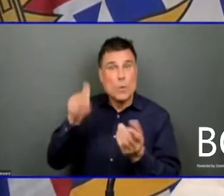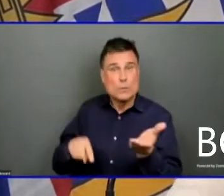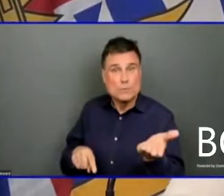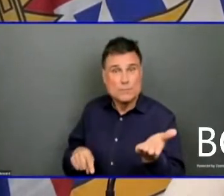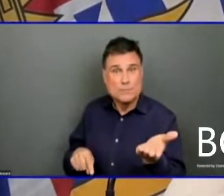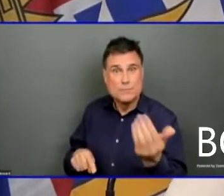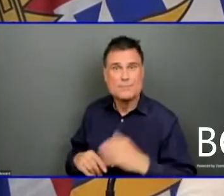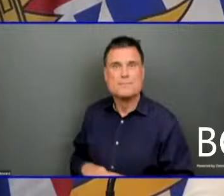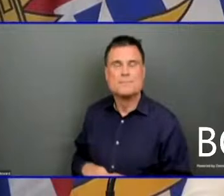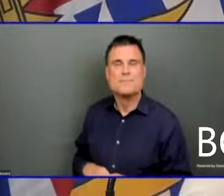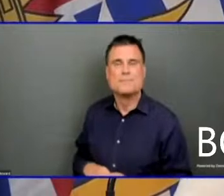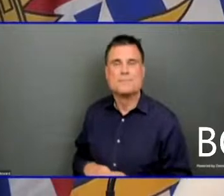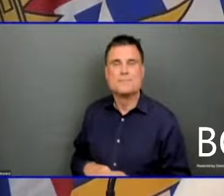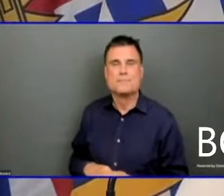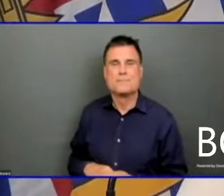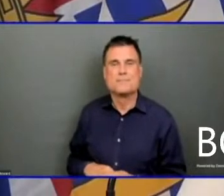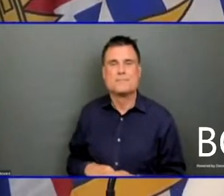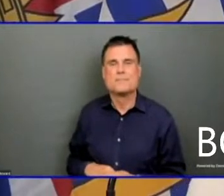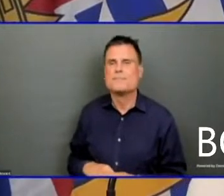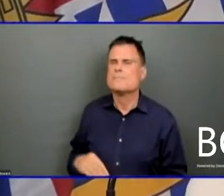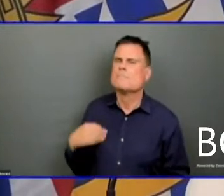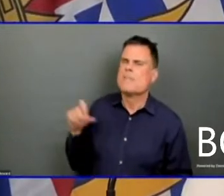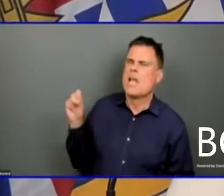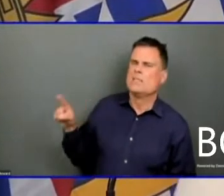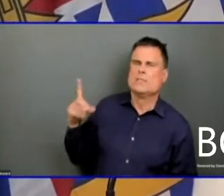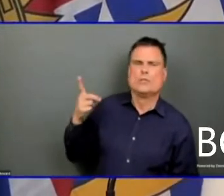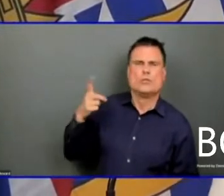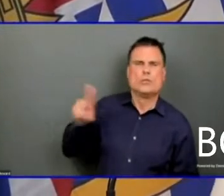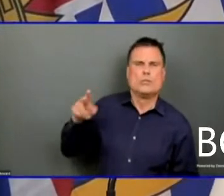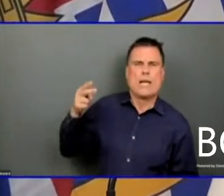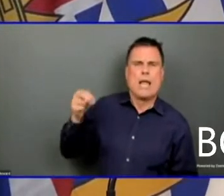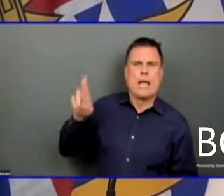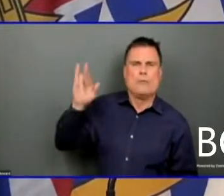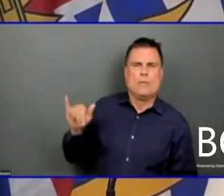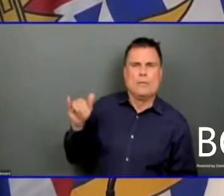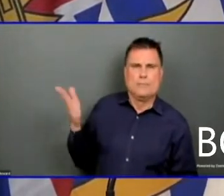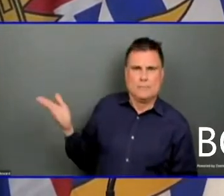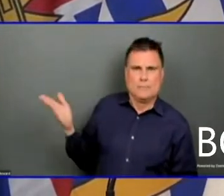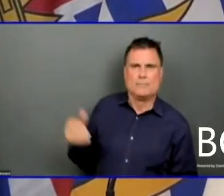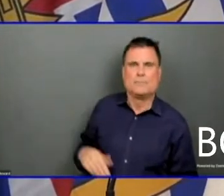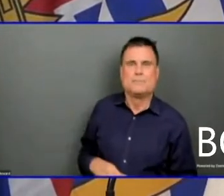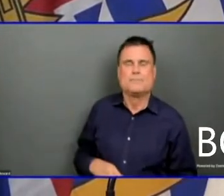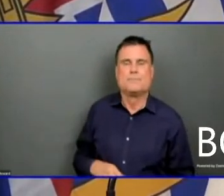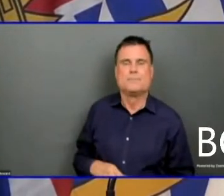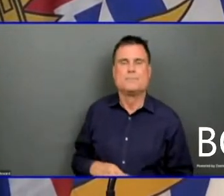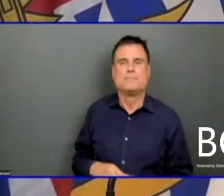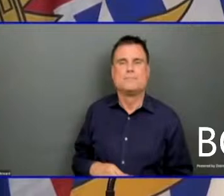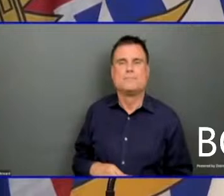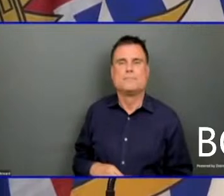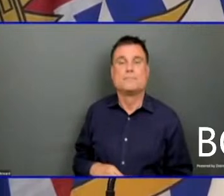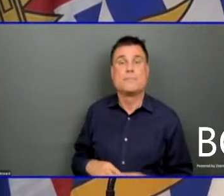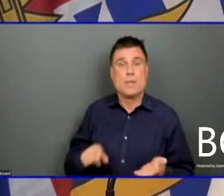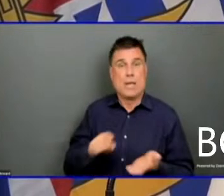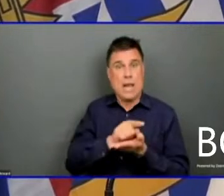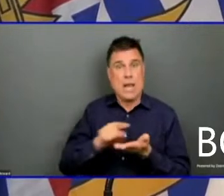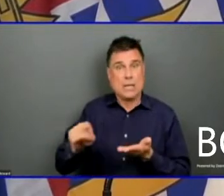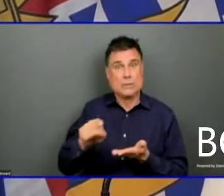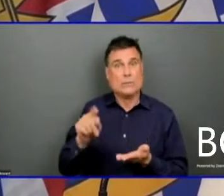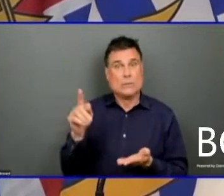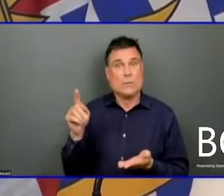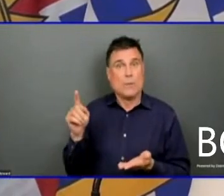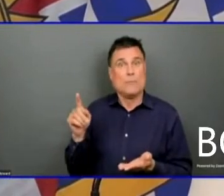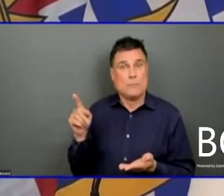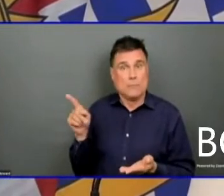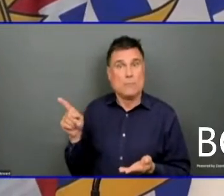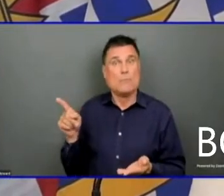点。 Dr. Henry, you're making it pretty clear here, especially with Premier Horgan joining you, that we can expect to move to step 2 这个也是说的第二阶